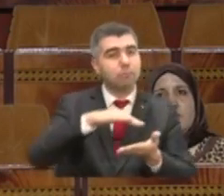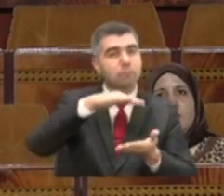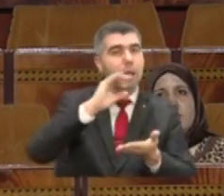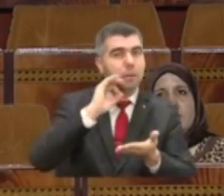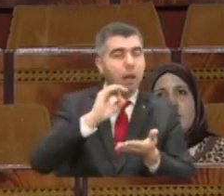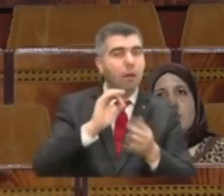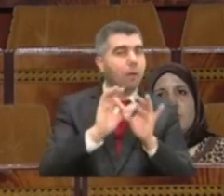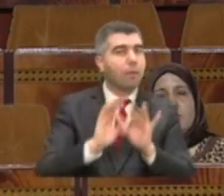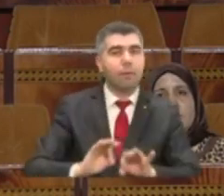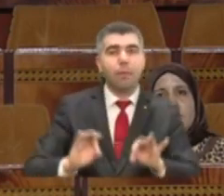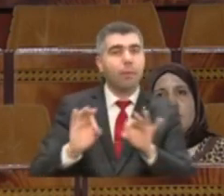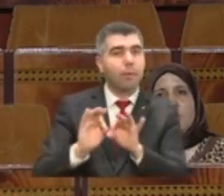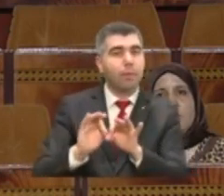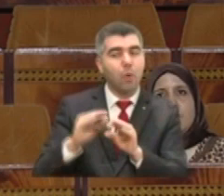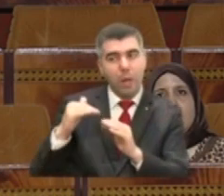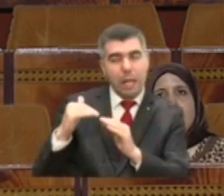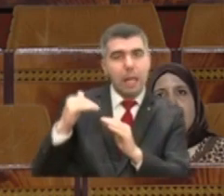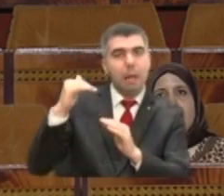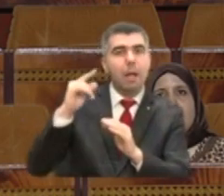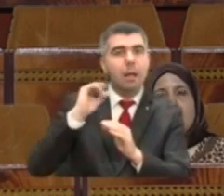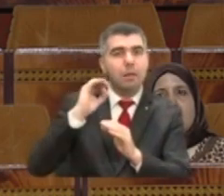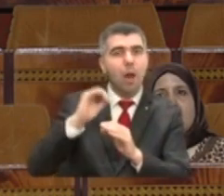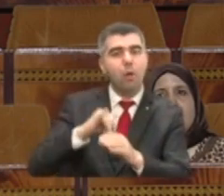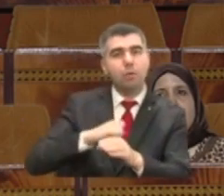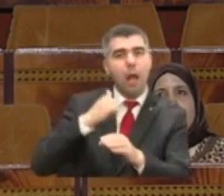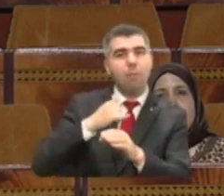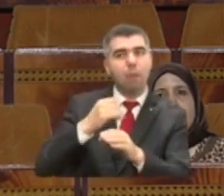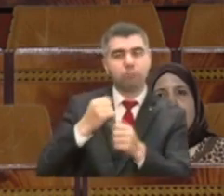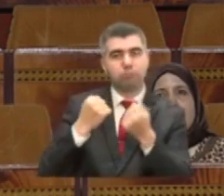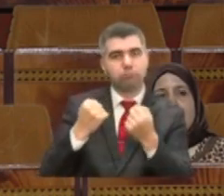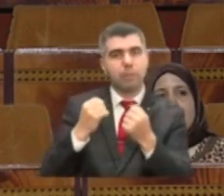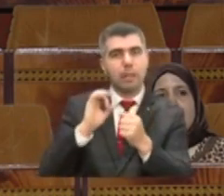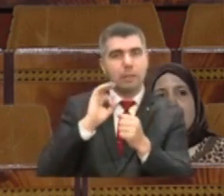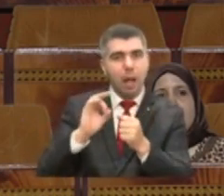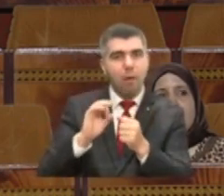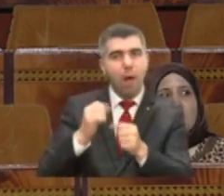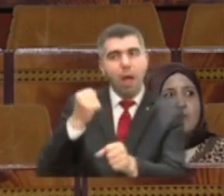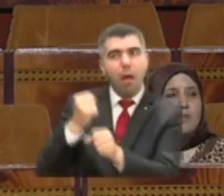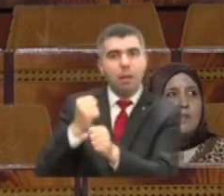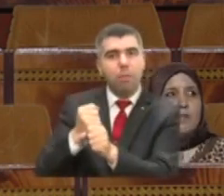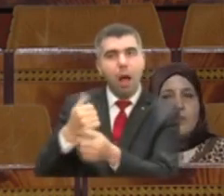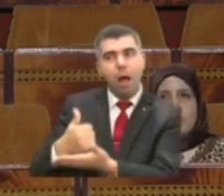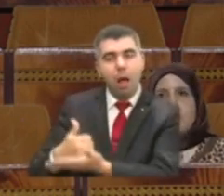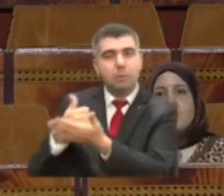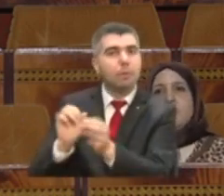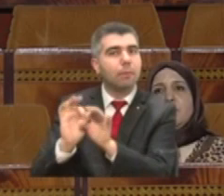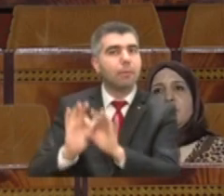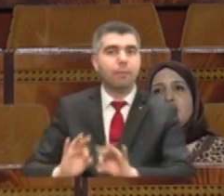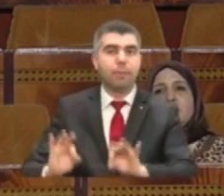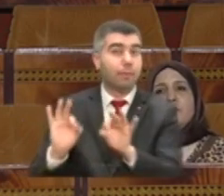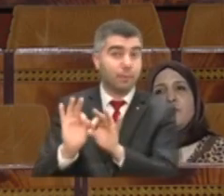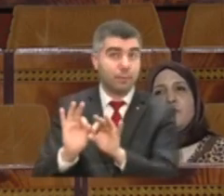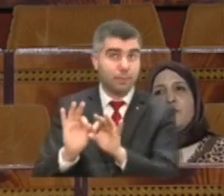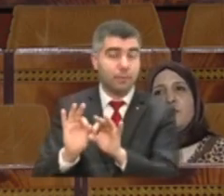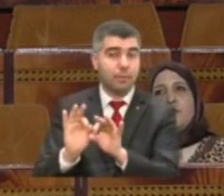وتجاهلتموهم كبارا فلم توفروا لهم شغلا منتجا يضمن لهم العيش الكريم. وحده الياس ظل وفيا لهم، بل اوفى منكم كحكومه،